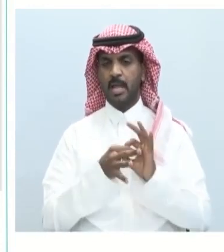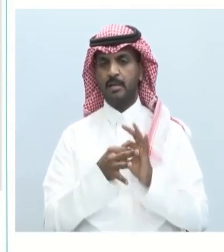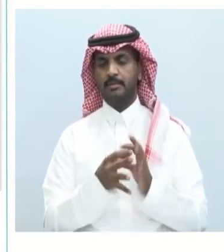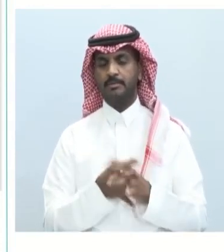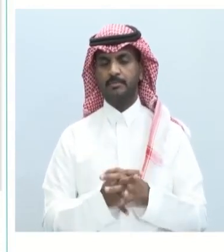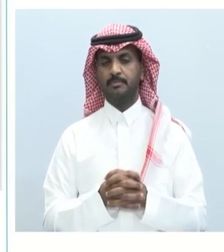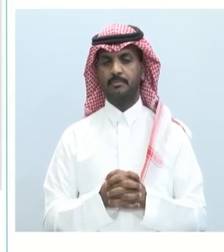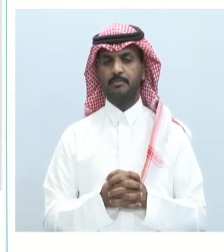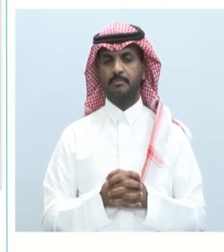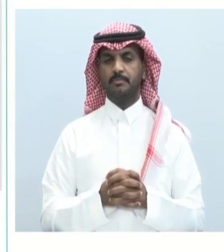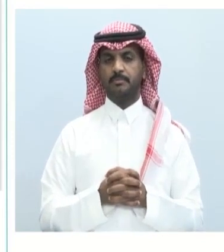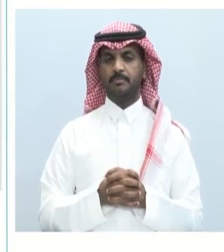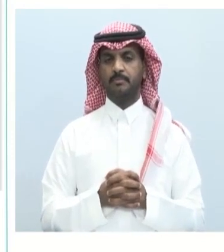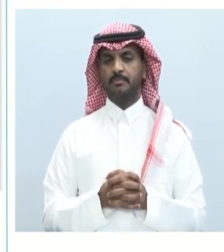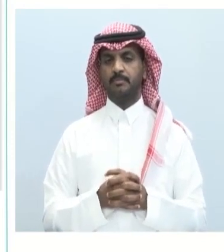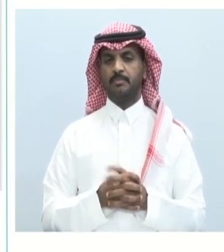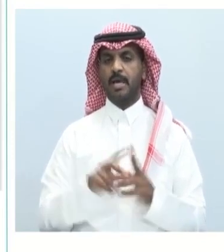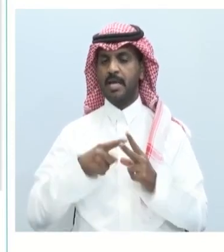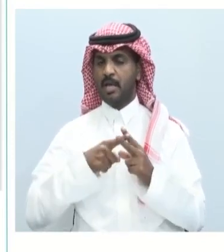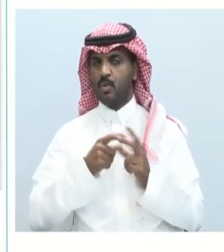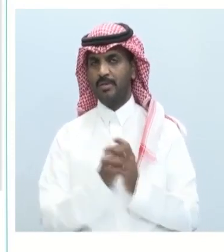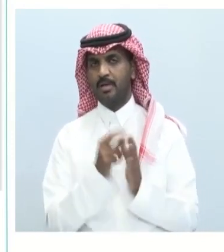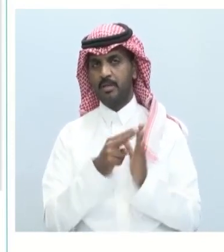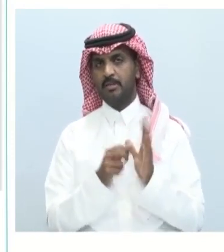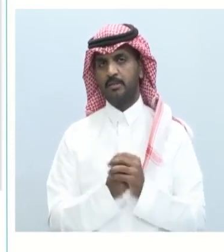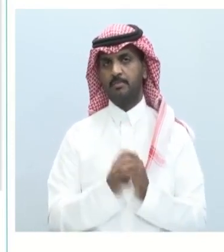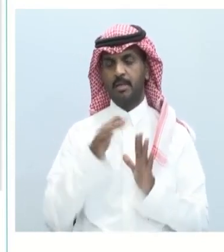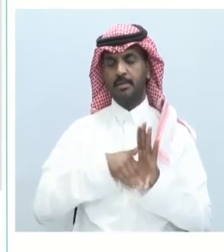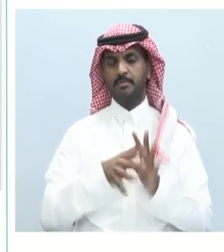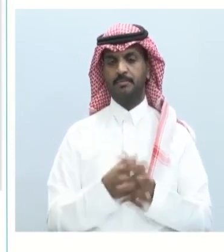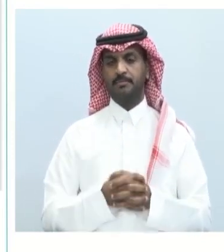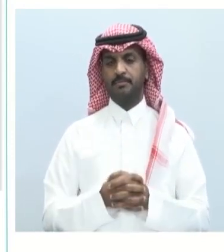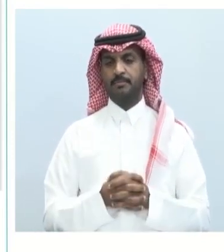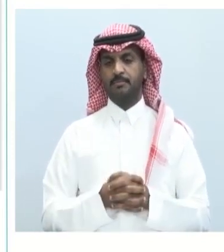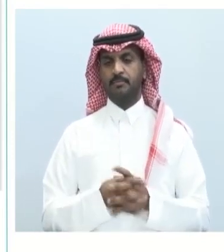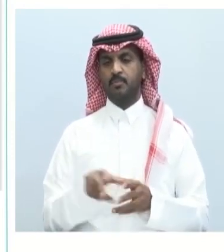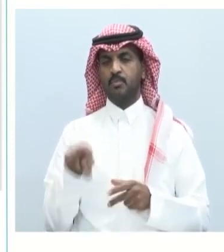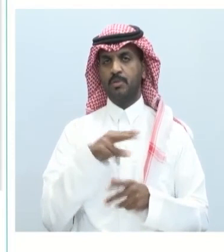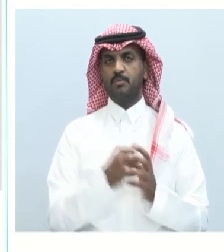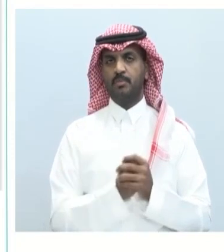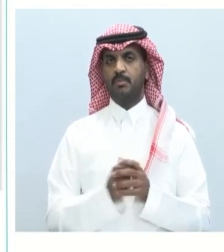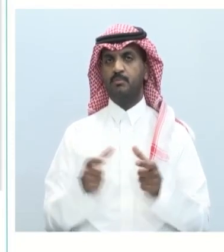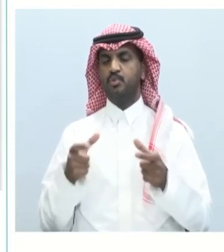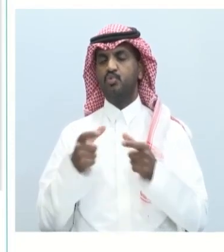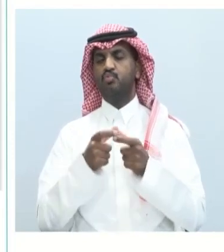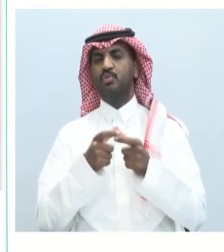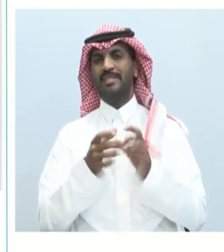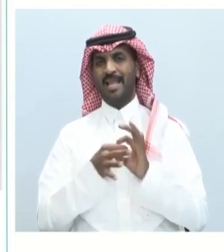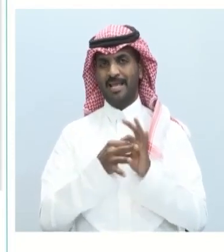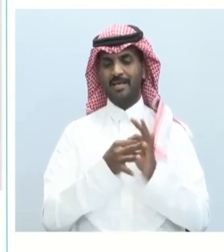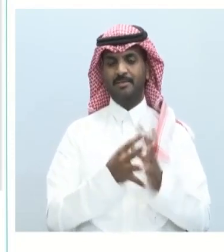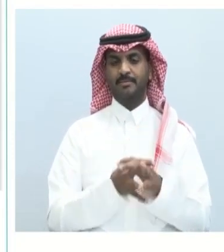من علامه تبويب ادوات قاعده البيانات ومن ثم في مجموعه العلاقات